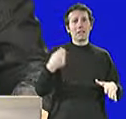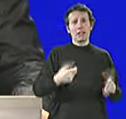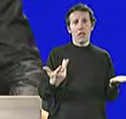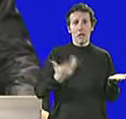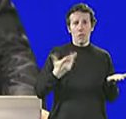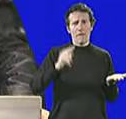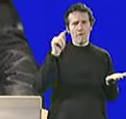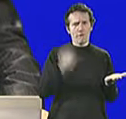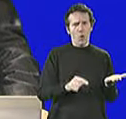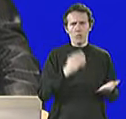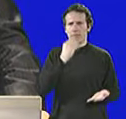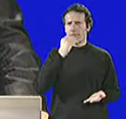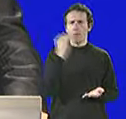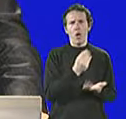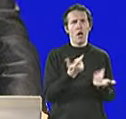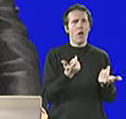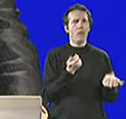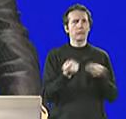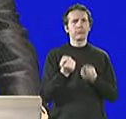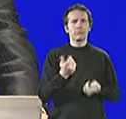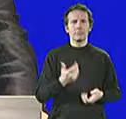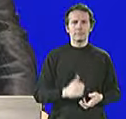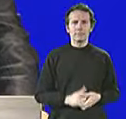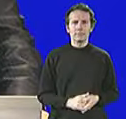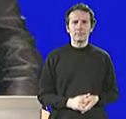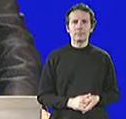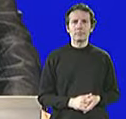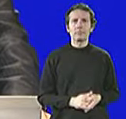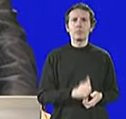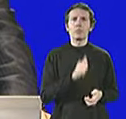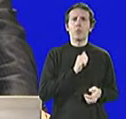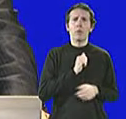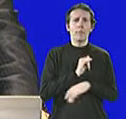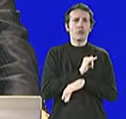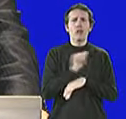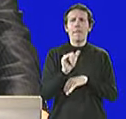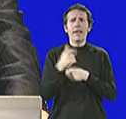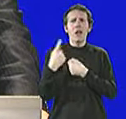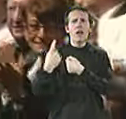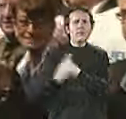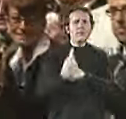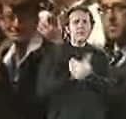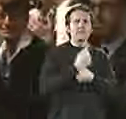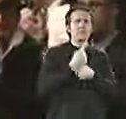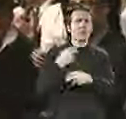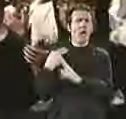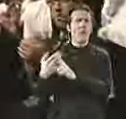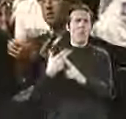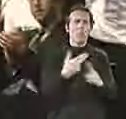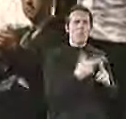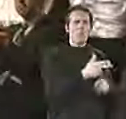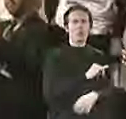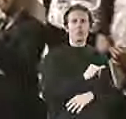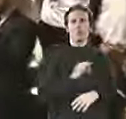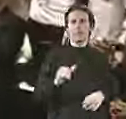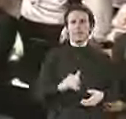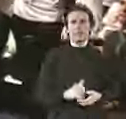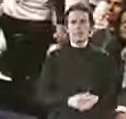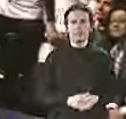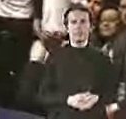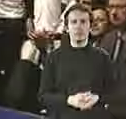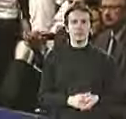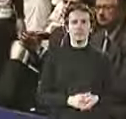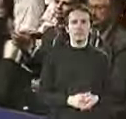c'est qu'il faut du sang-froid. Je n'ai jamais répondu à ces attaques, qui n'ont d'ailleurs, à mes